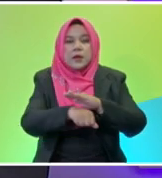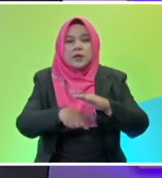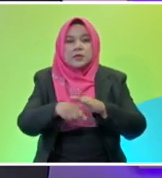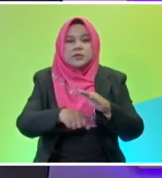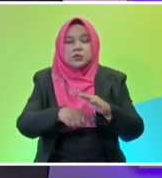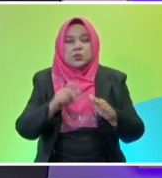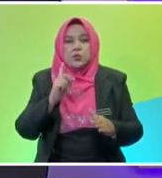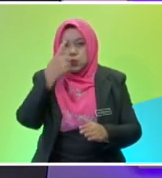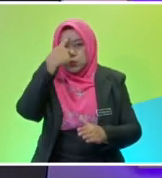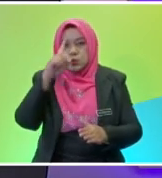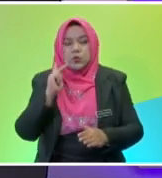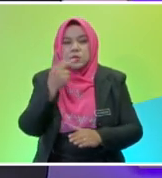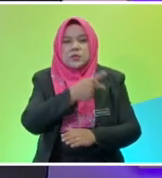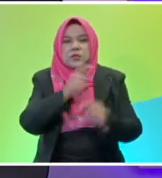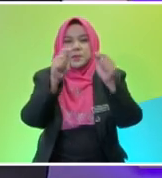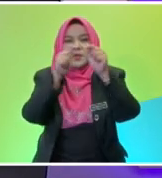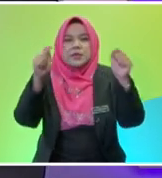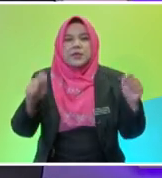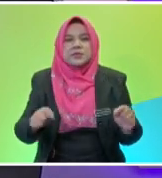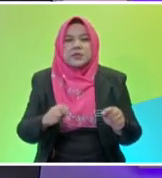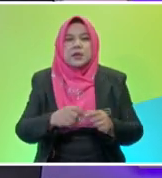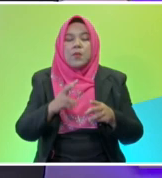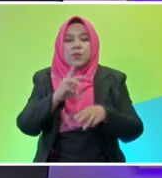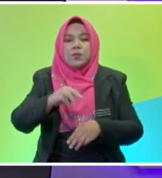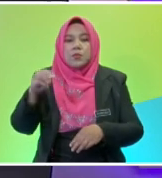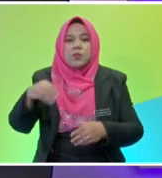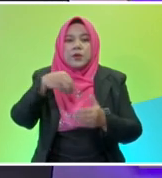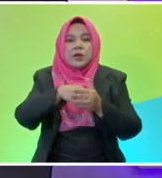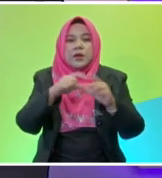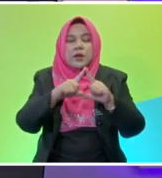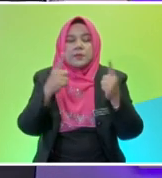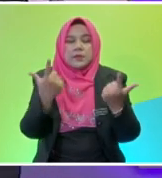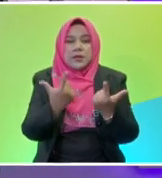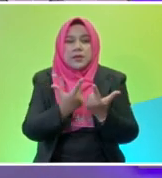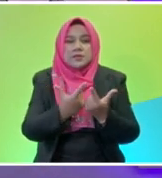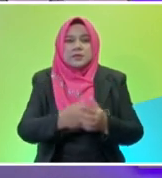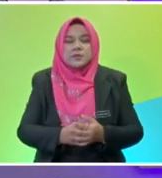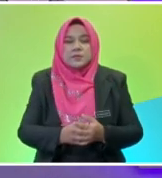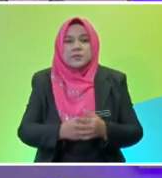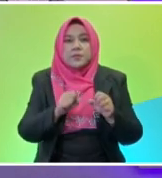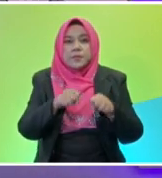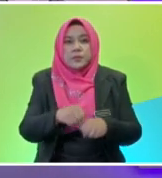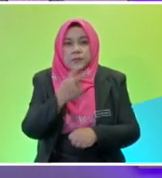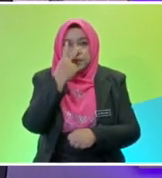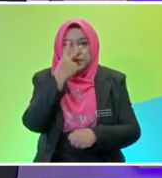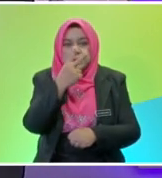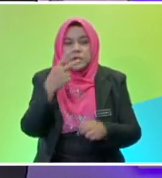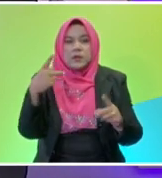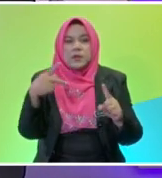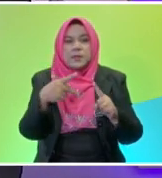kita mentakzir muridnya Oke jadi kita boleh tengok kepada